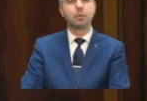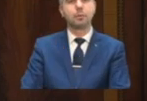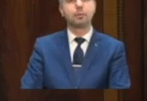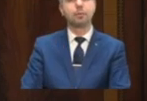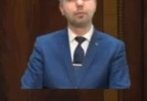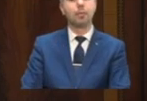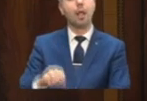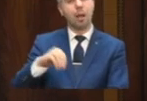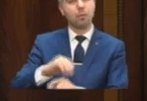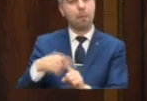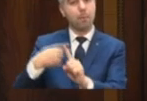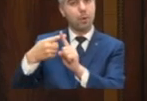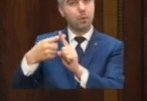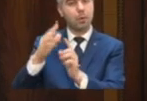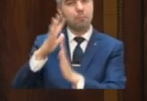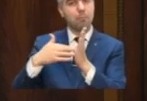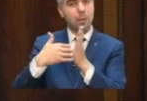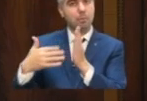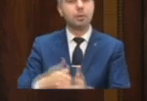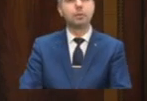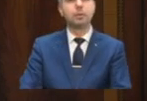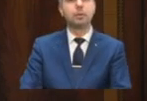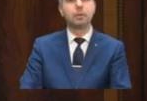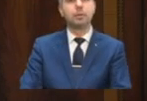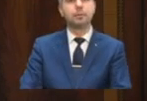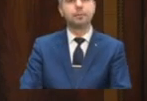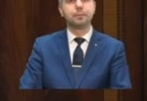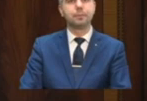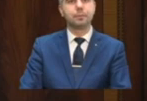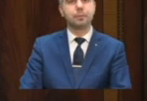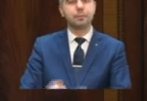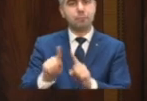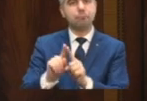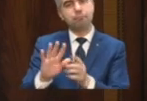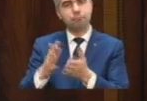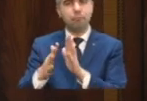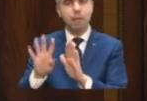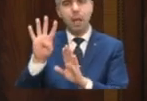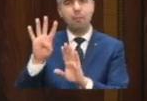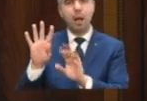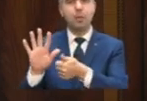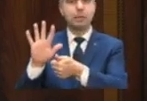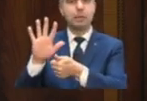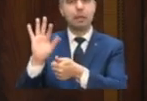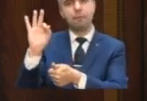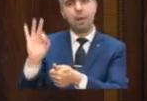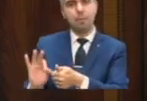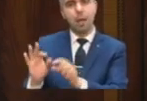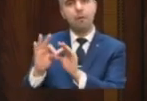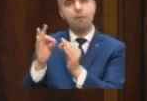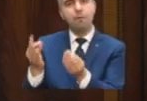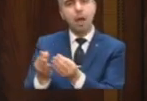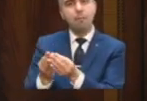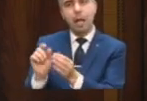وأيضا هذا البرنامج هو قمنا بتسجيل 64% من أصل الأسر